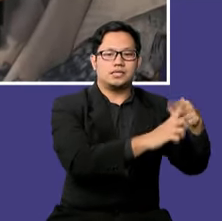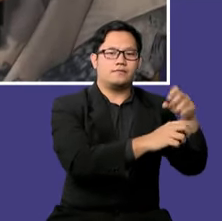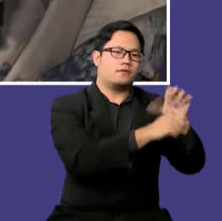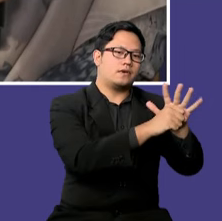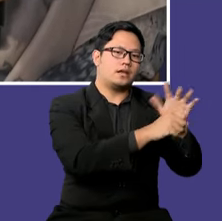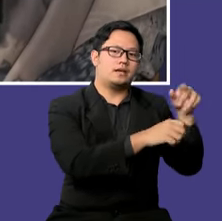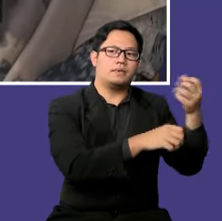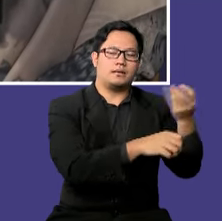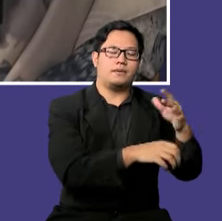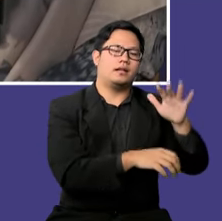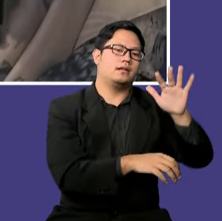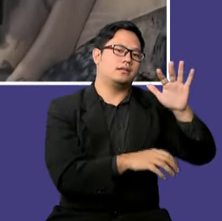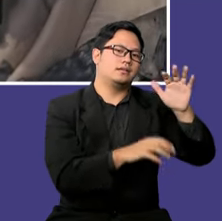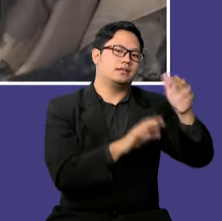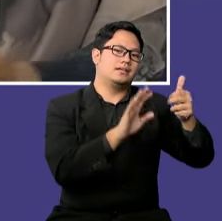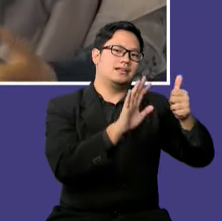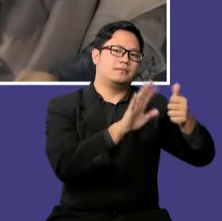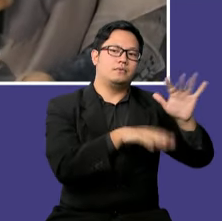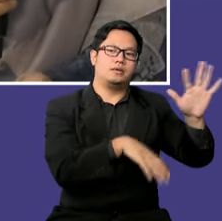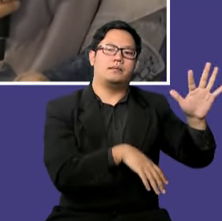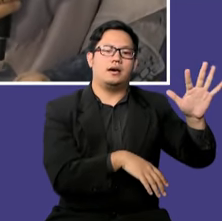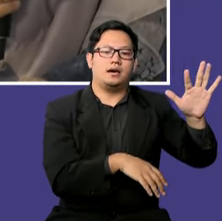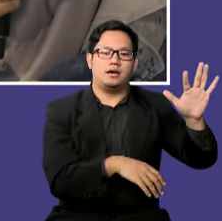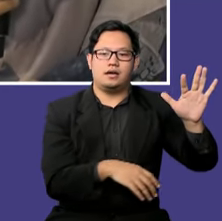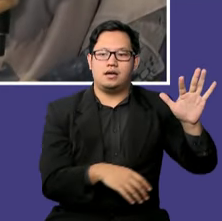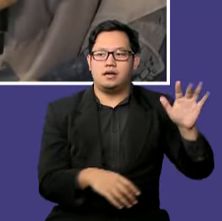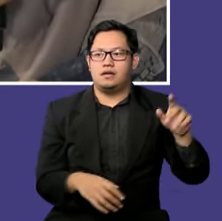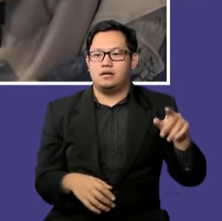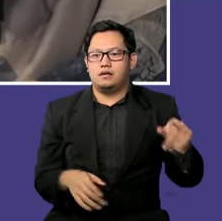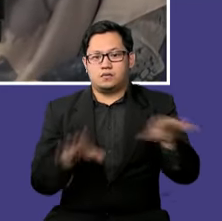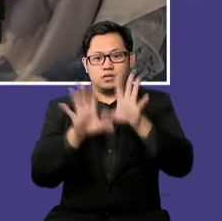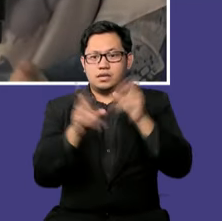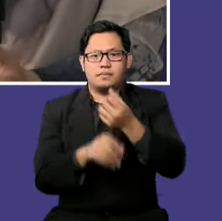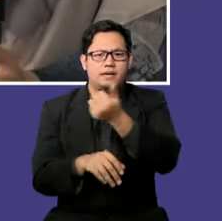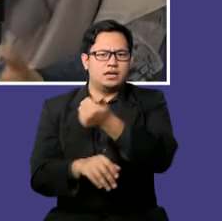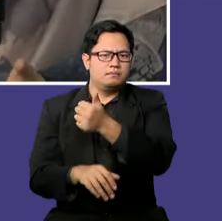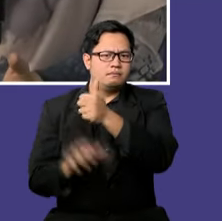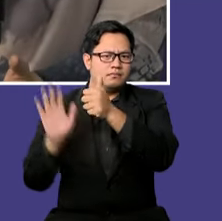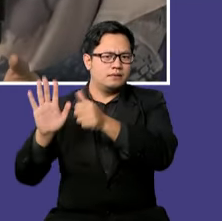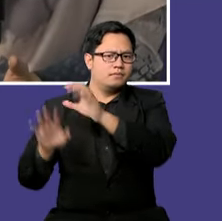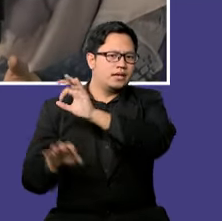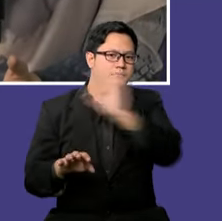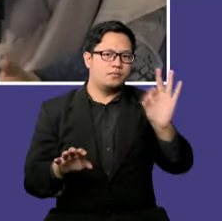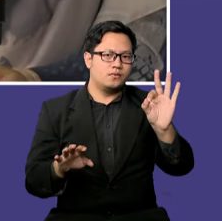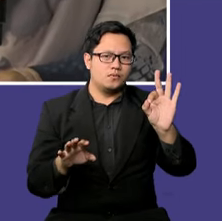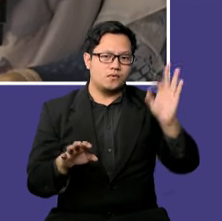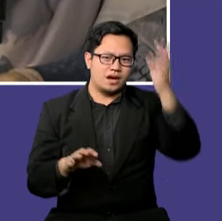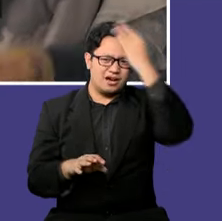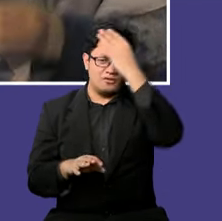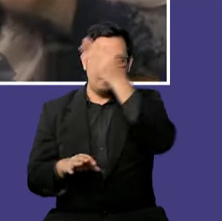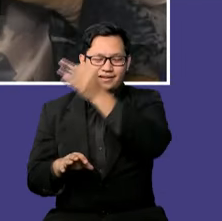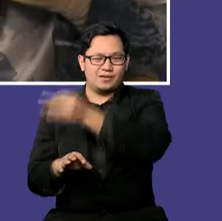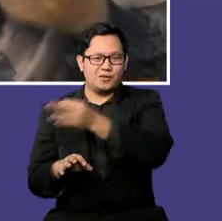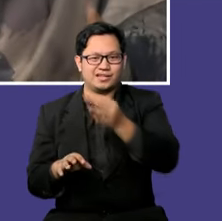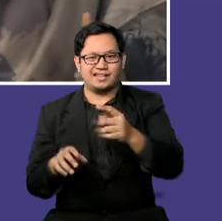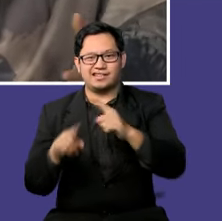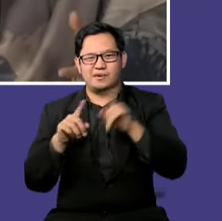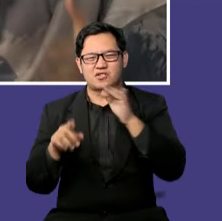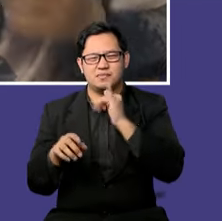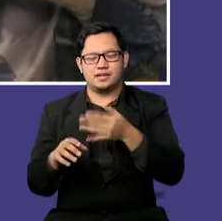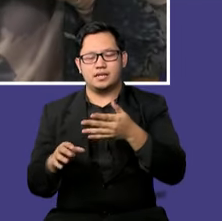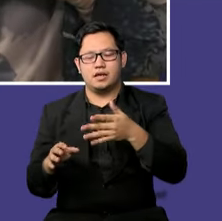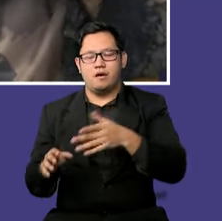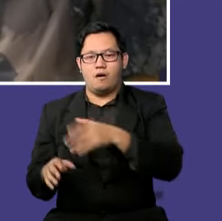jumlah tertinggi kasus itu sampai Rp6.000 1 Kota misalnya tapi dari 6000 itu ternyata kalau misalnya kita mencapai